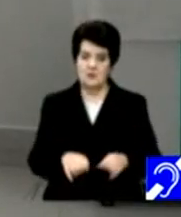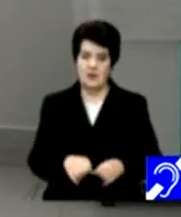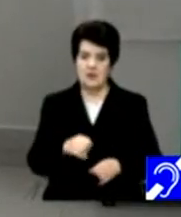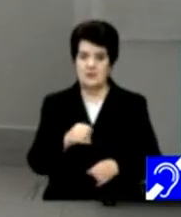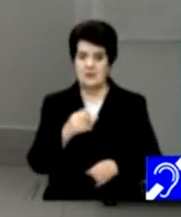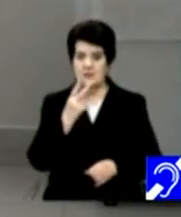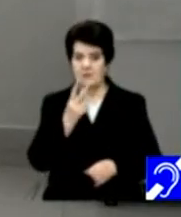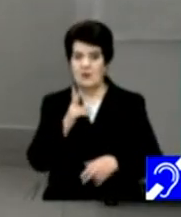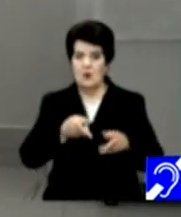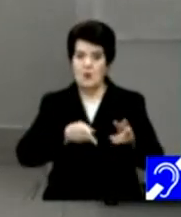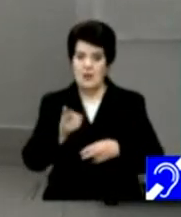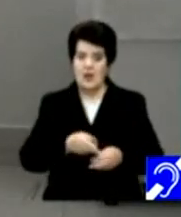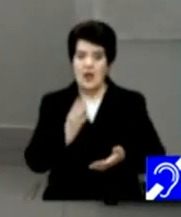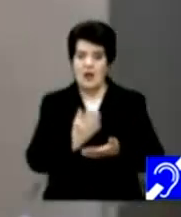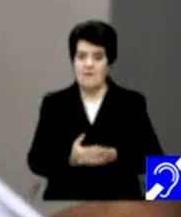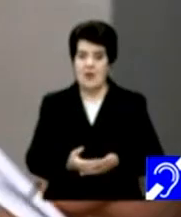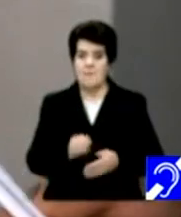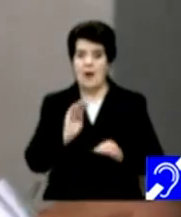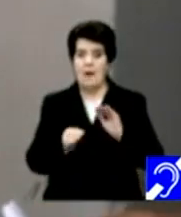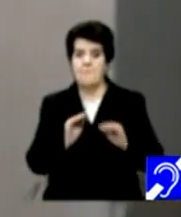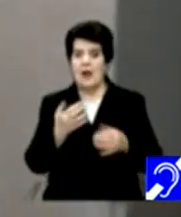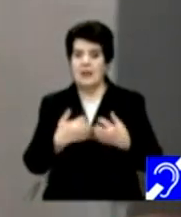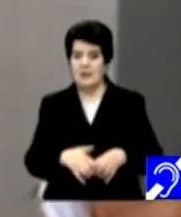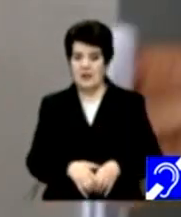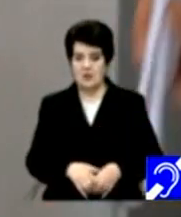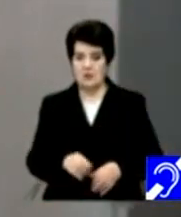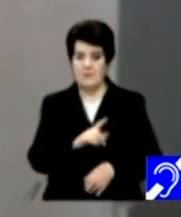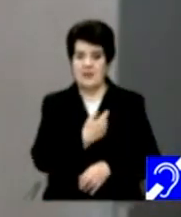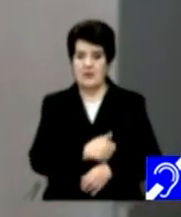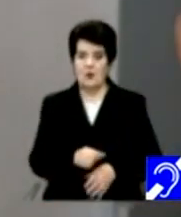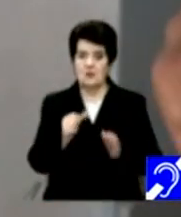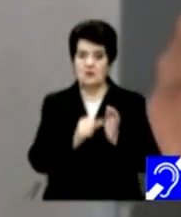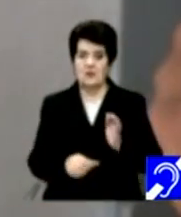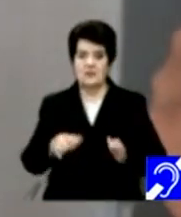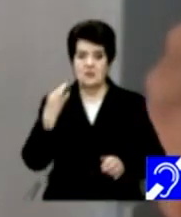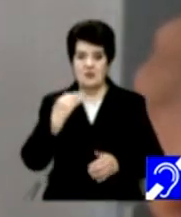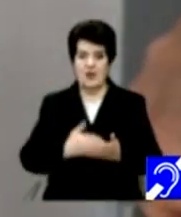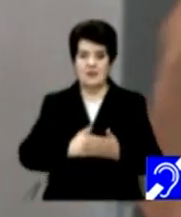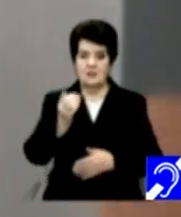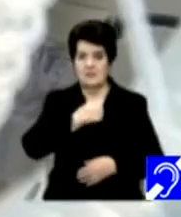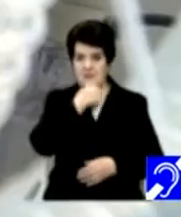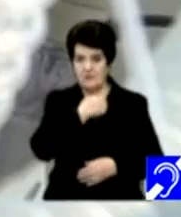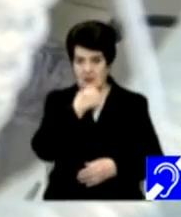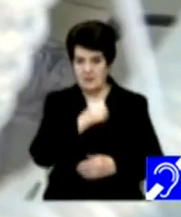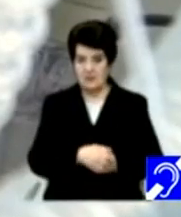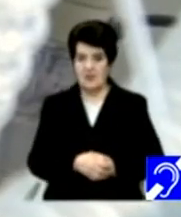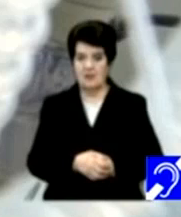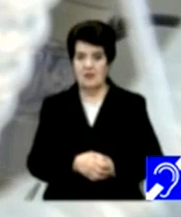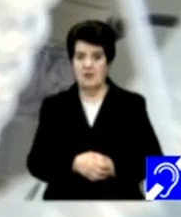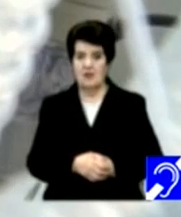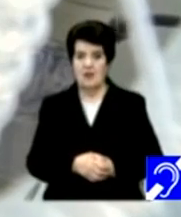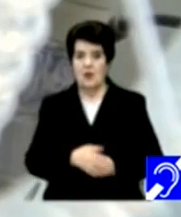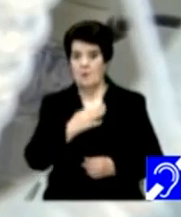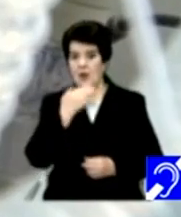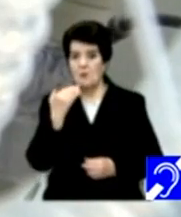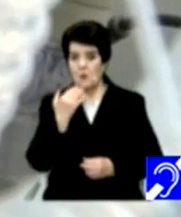să opereze. Avem aparataj medical. Vârsta de 60 de ani în sus e mai